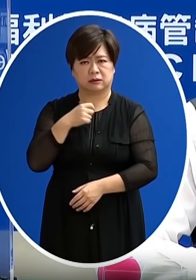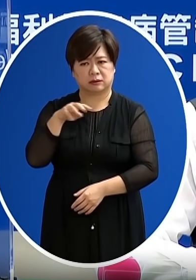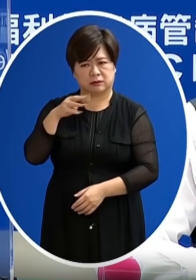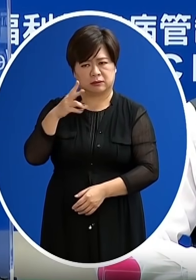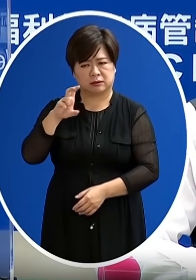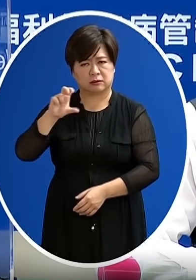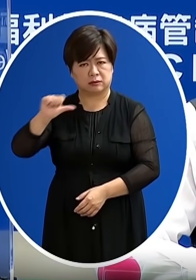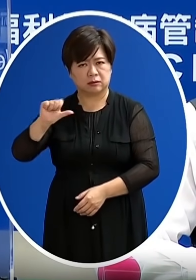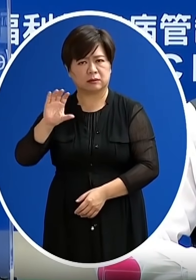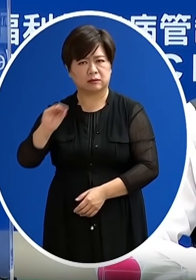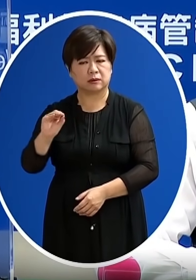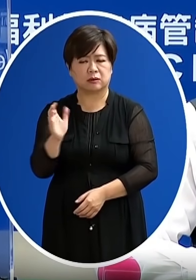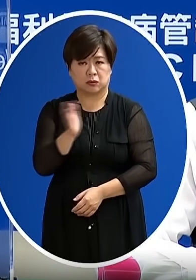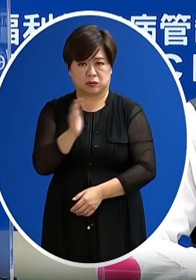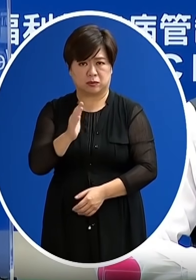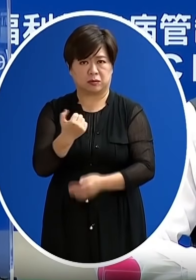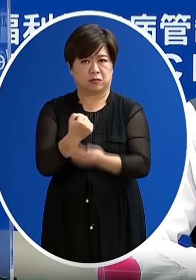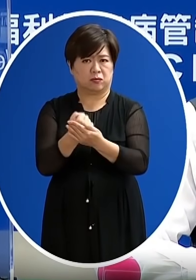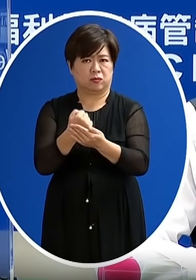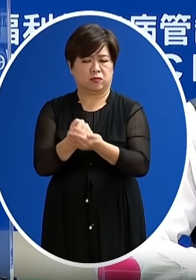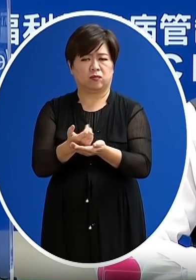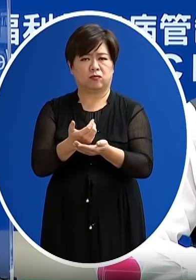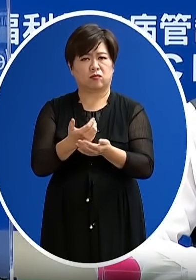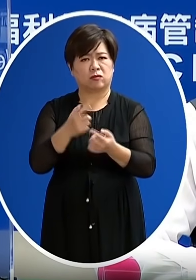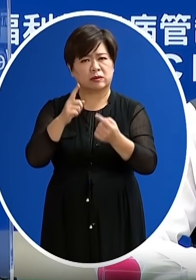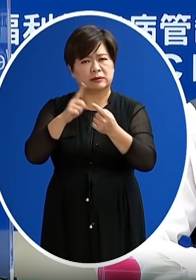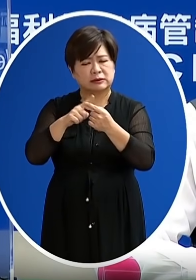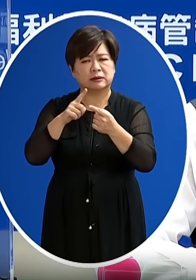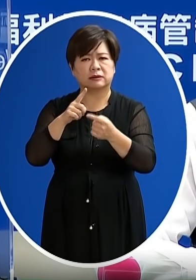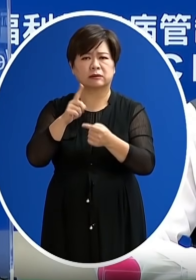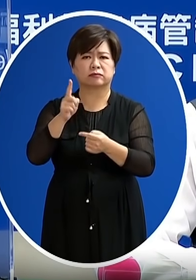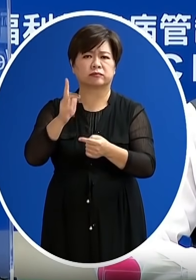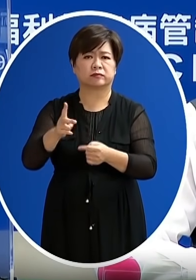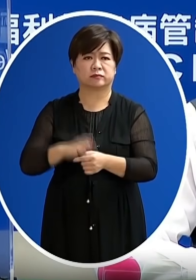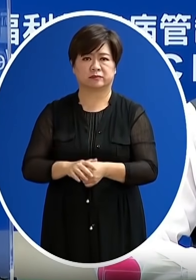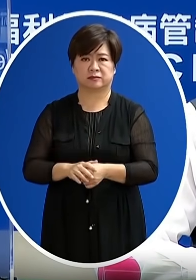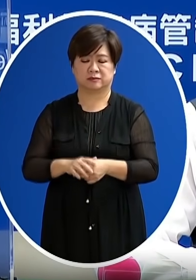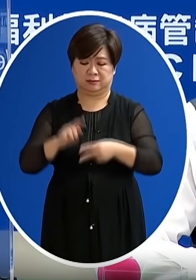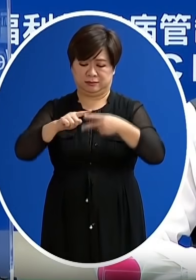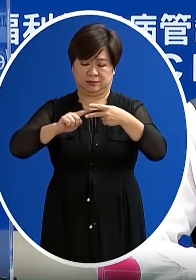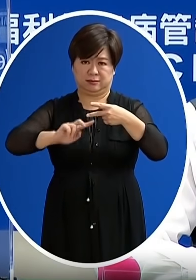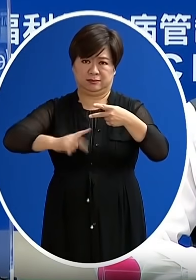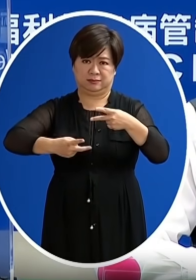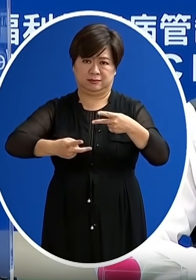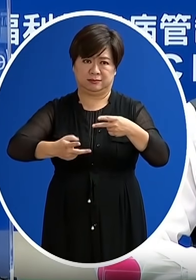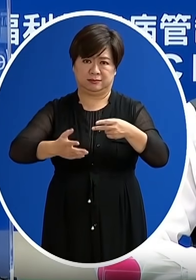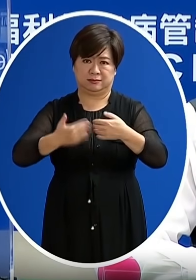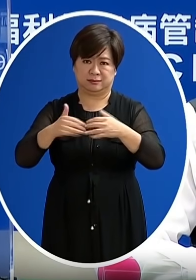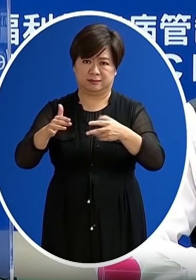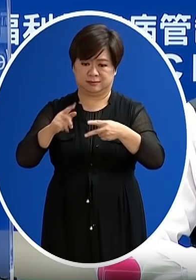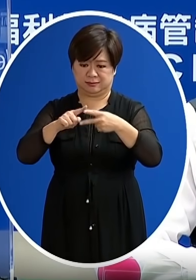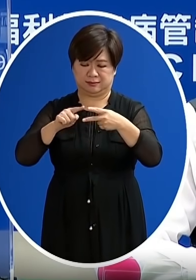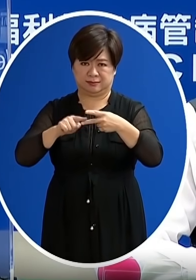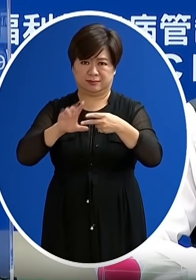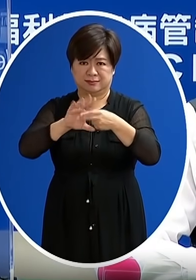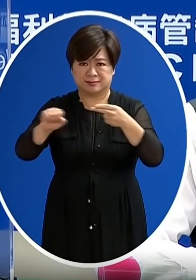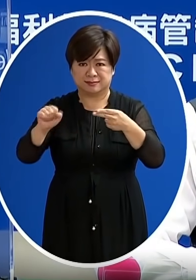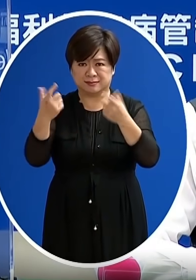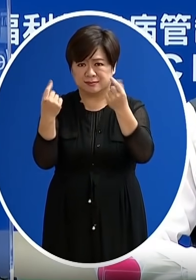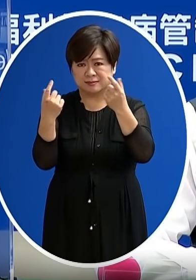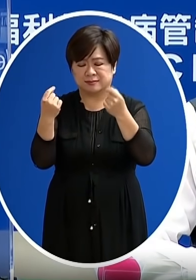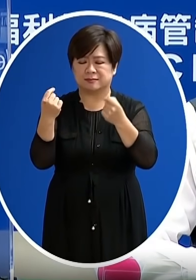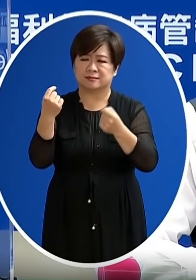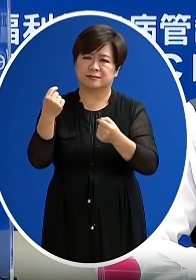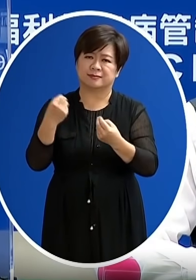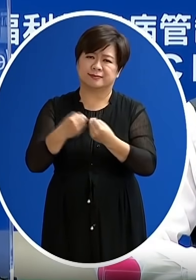375万左右的人来施打。那一个配合说可不可以混打，那也是要两剂，那这都需要经过不断的根